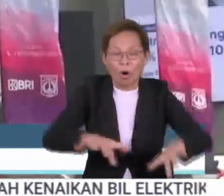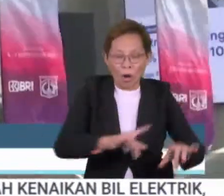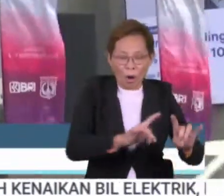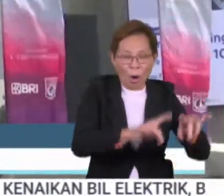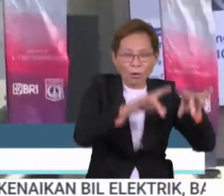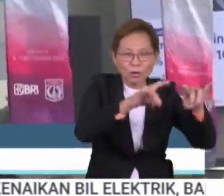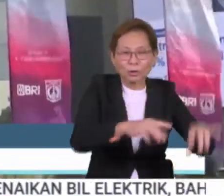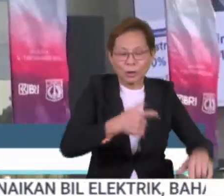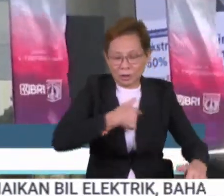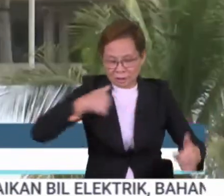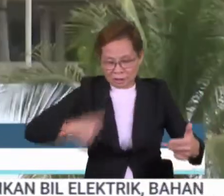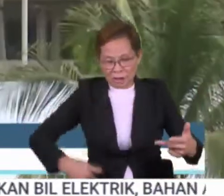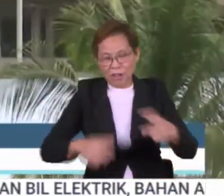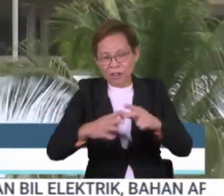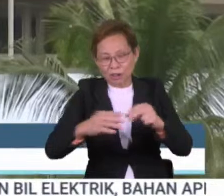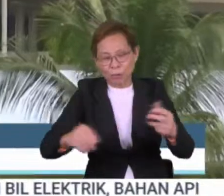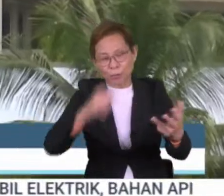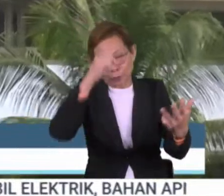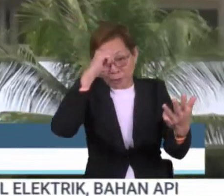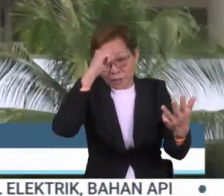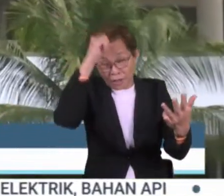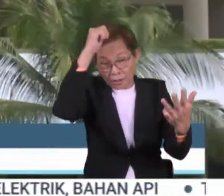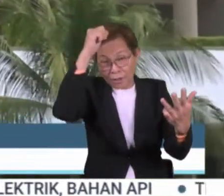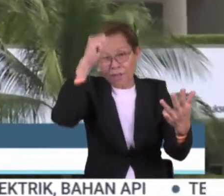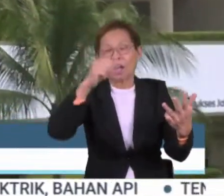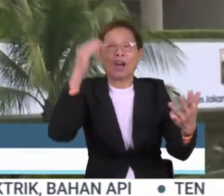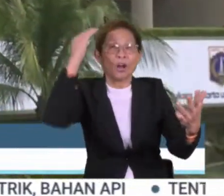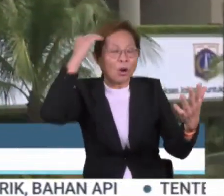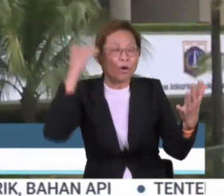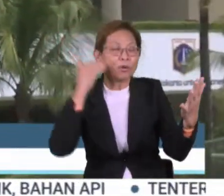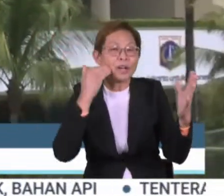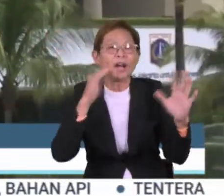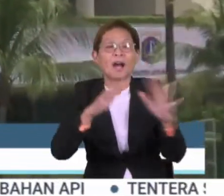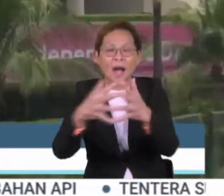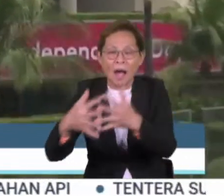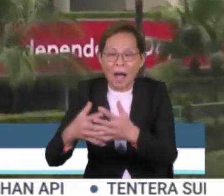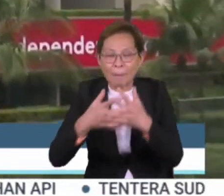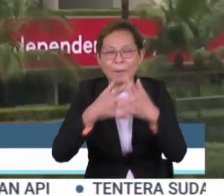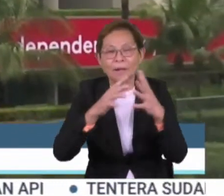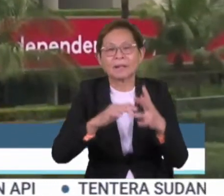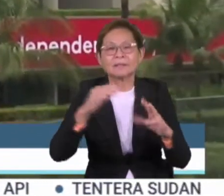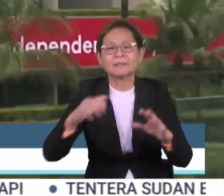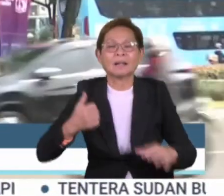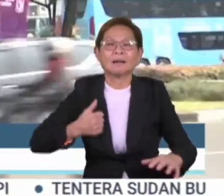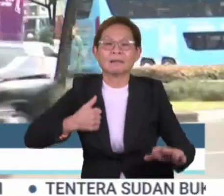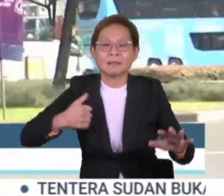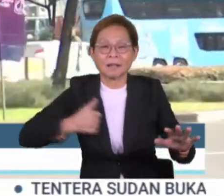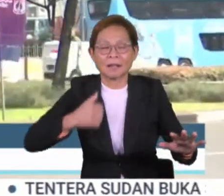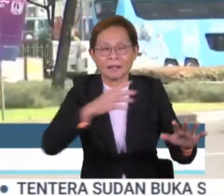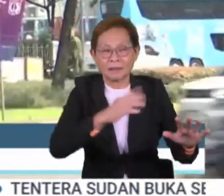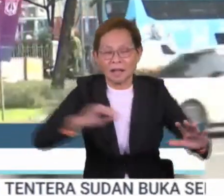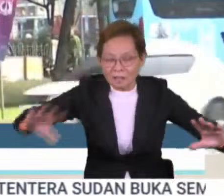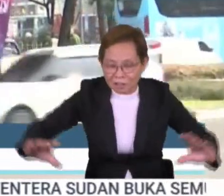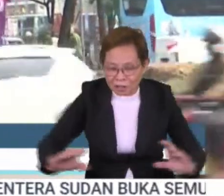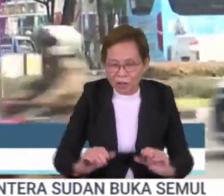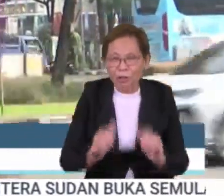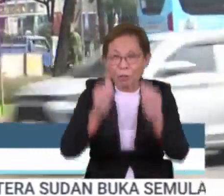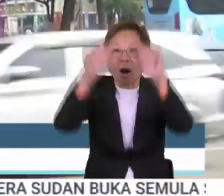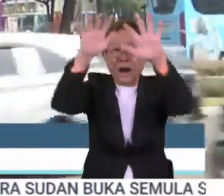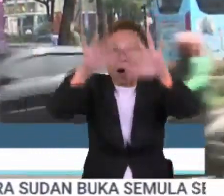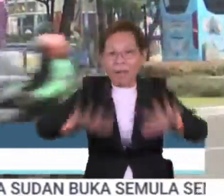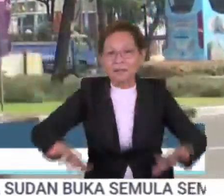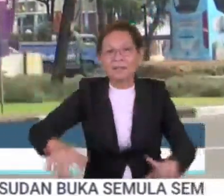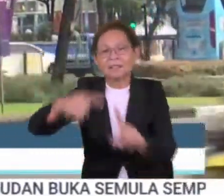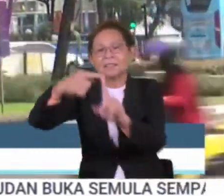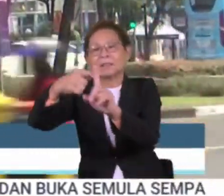Australia, China, Jepun, India, Republik Korea, Amerika Syarikat dan Kanada serta Sidang Kemuncak ASEAN